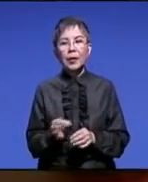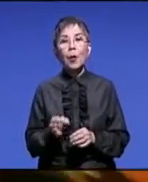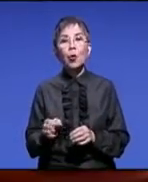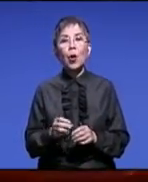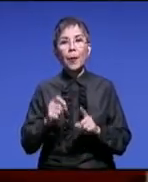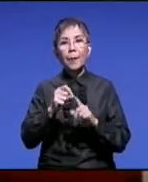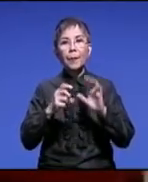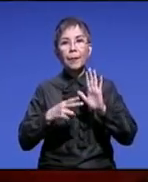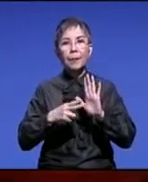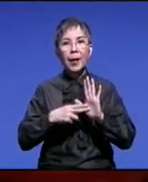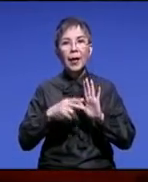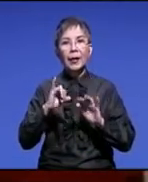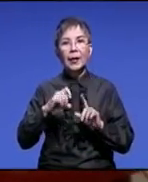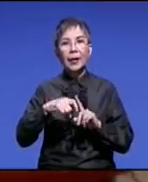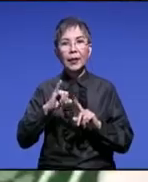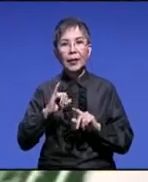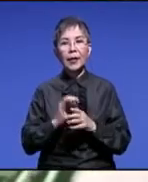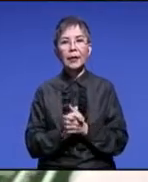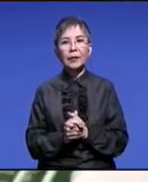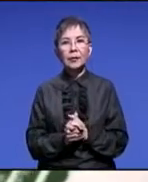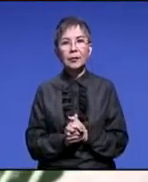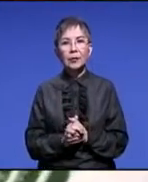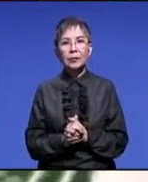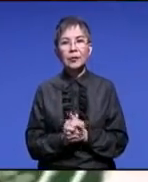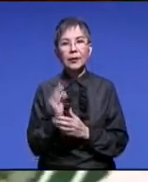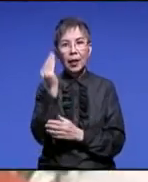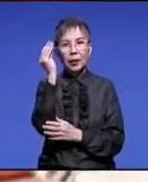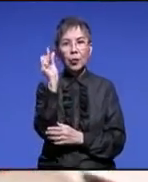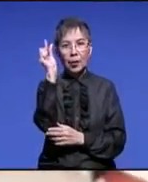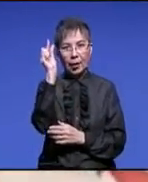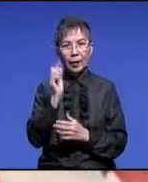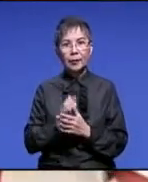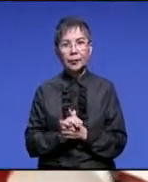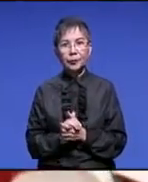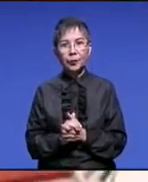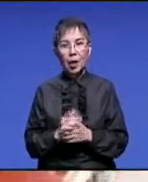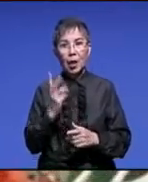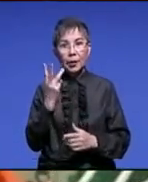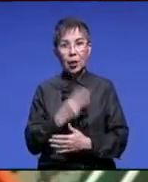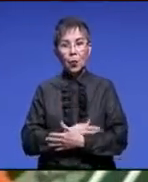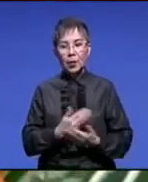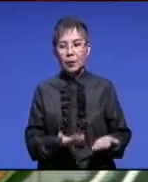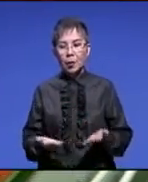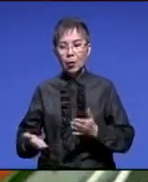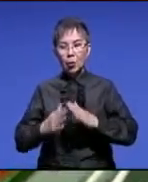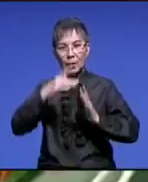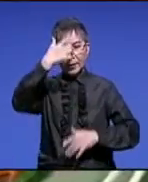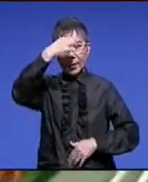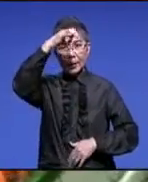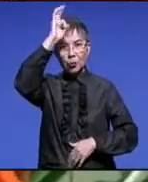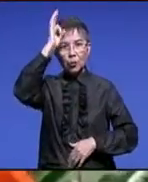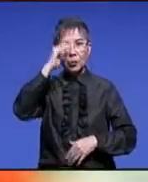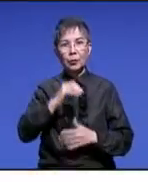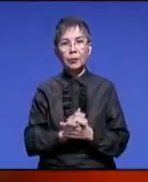Kepulauan Seribu, ke dermaga Basarnas di Pantai Mutiara, Penjaringan, Jakarta Utara. Ketiga korban dibawa ke Rumah Sakit Polri Kramat Jati,